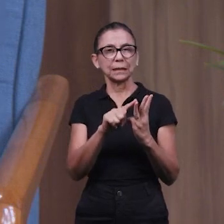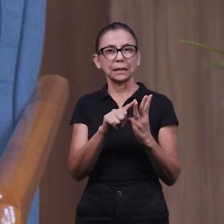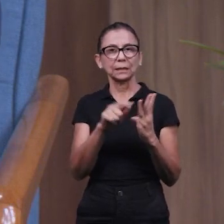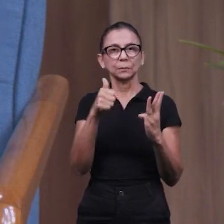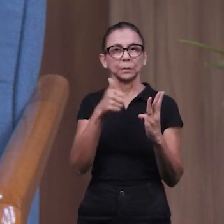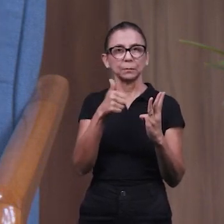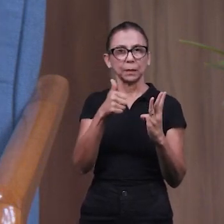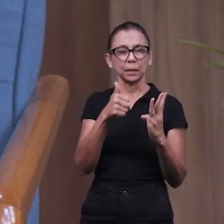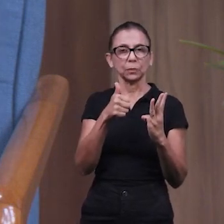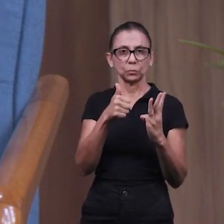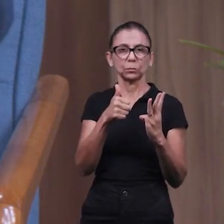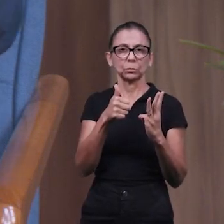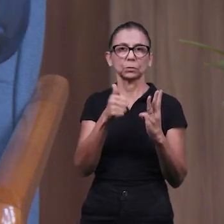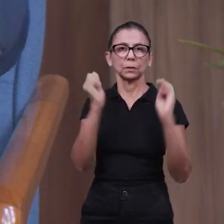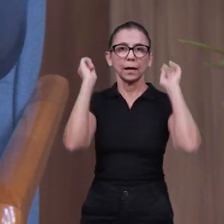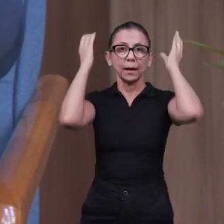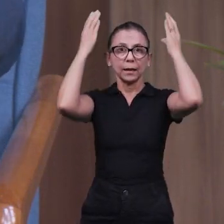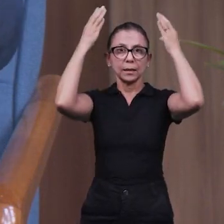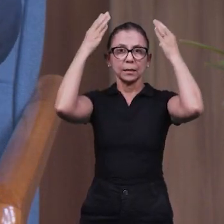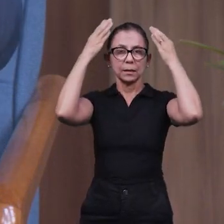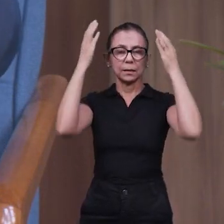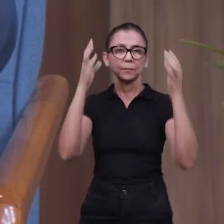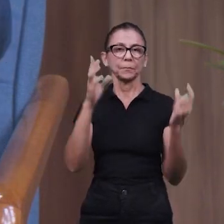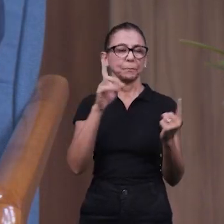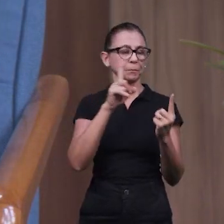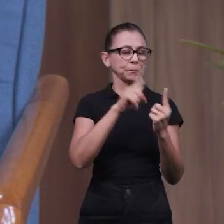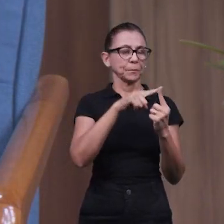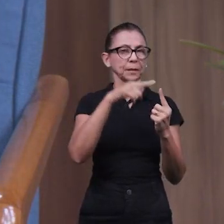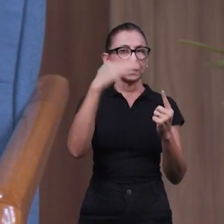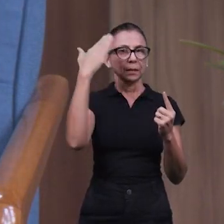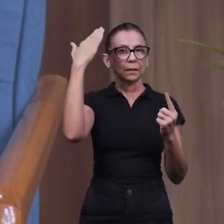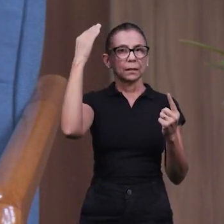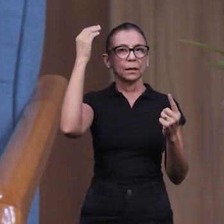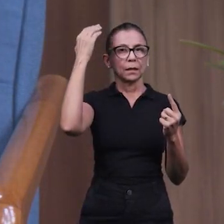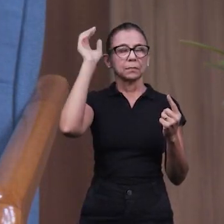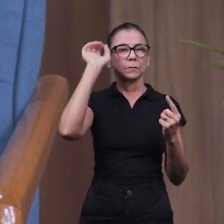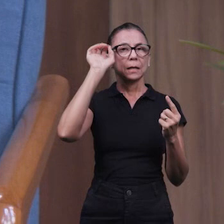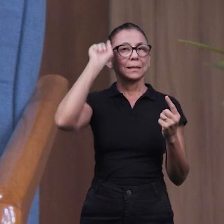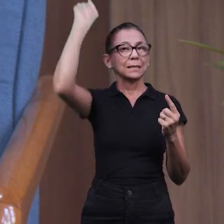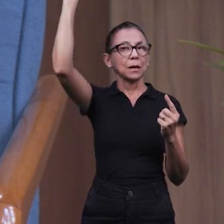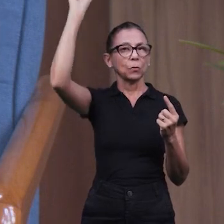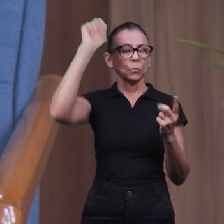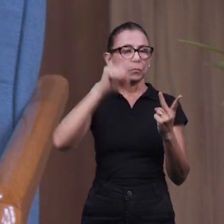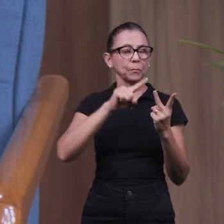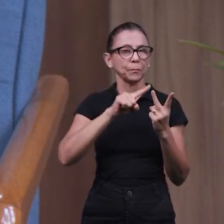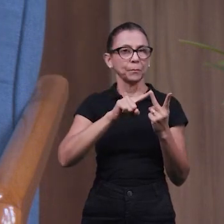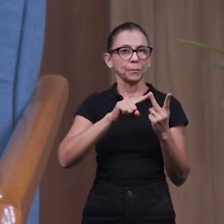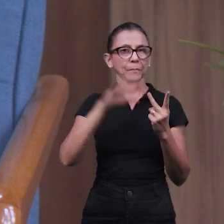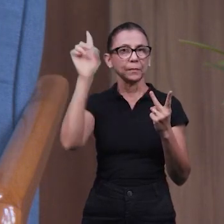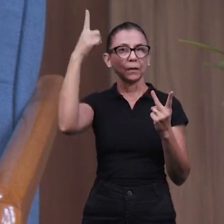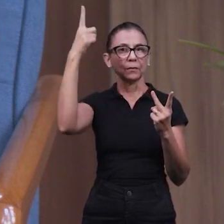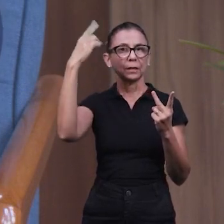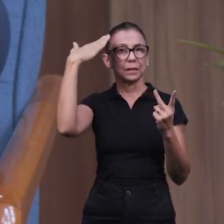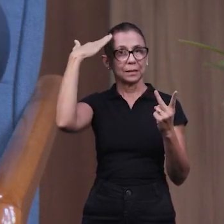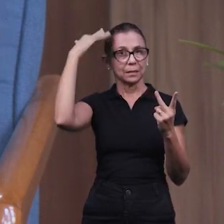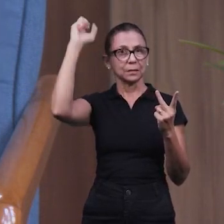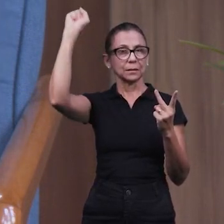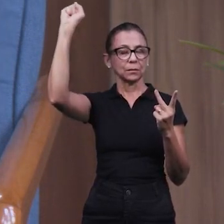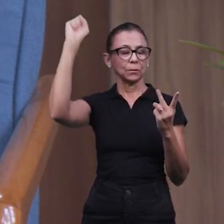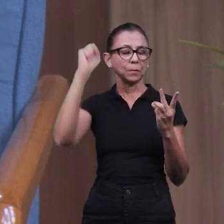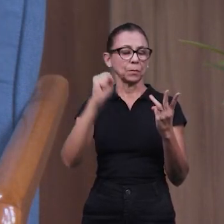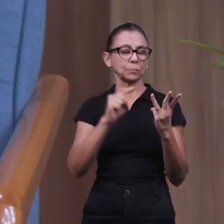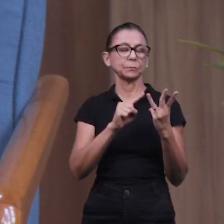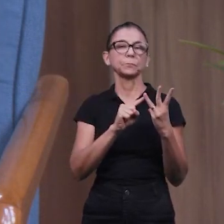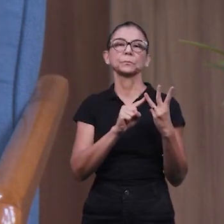d'Israël dans l'implantation du royaume d'Israël, Saül, David et Salomon. Donc, quand